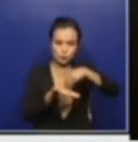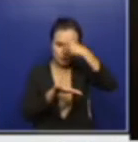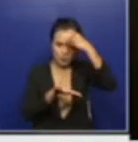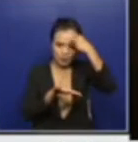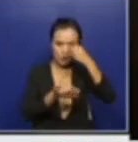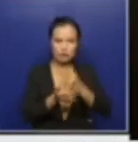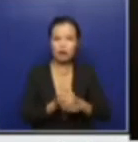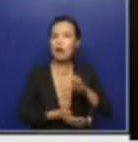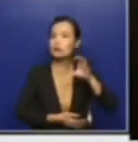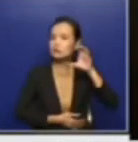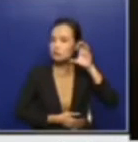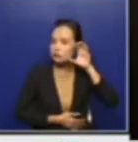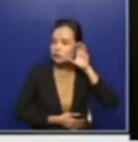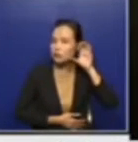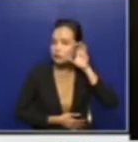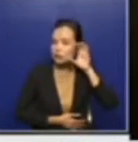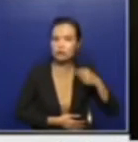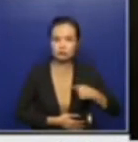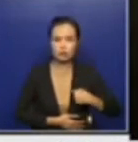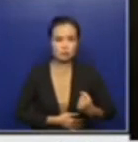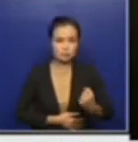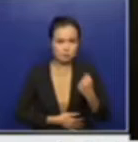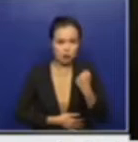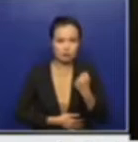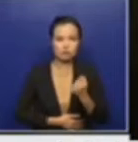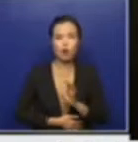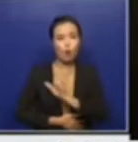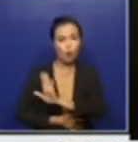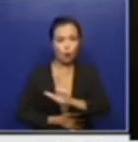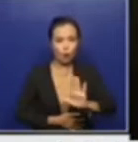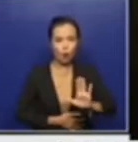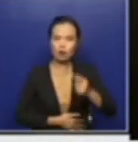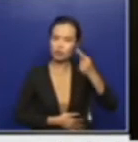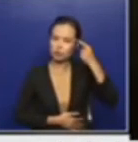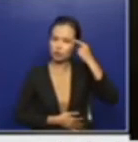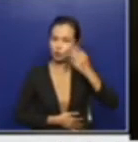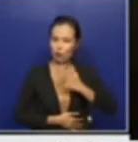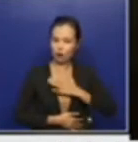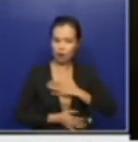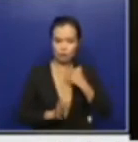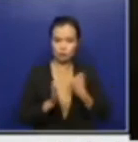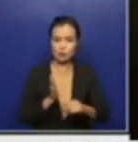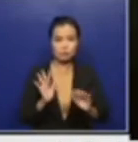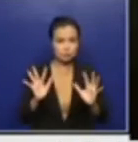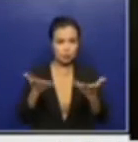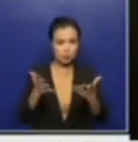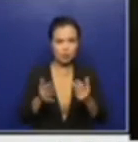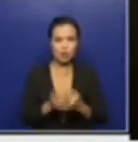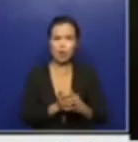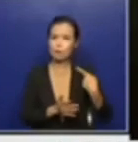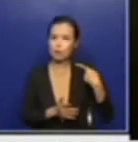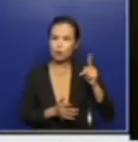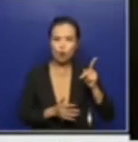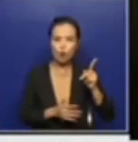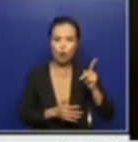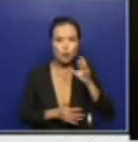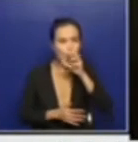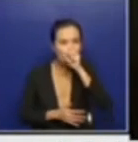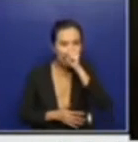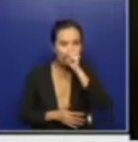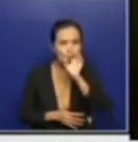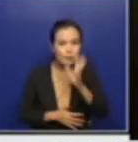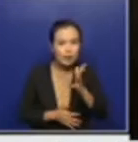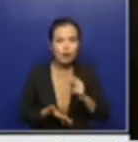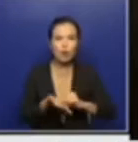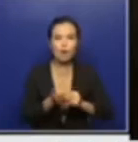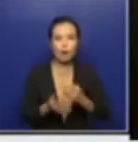าเชื่อในความเชื่อของเขาที่เขาคิดว่าเขามีความบริสุทธิ์เขาไม่มีผลประโยชน์แอบแฝงเขาต้องการแสด